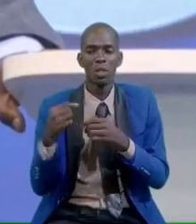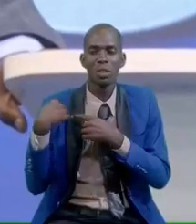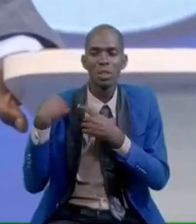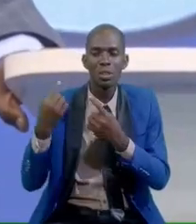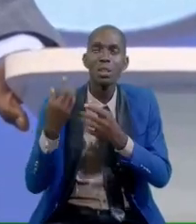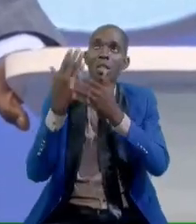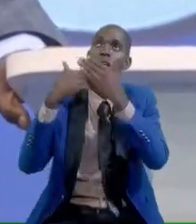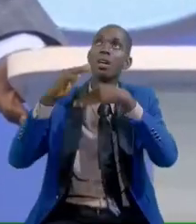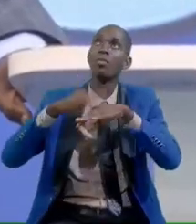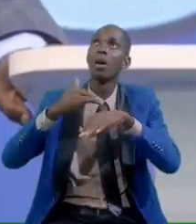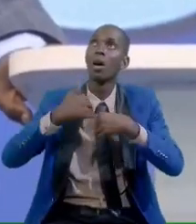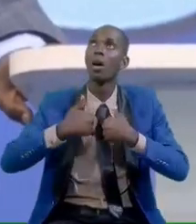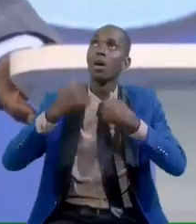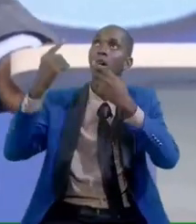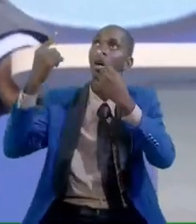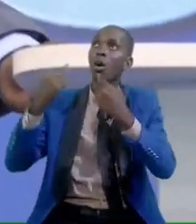Puisque le ciel est venu.